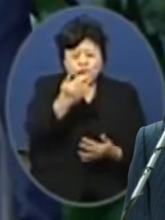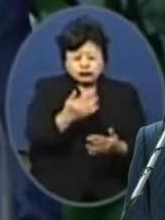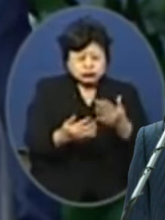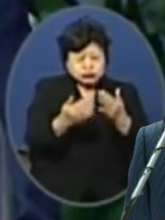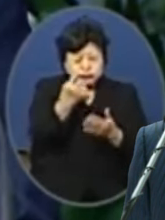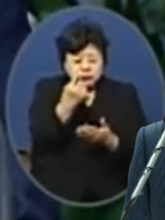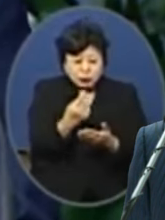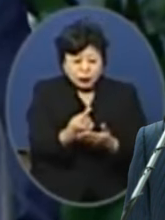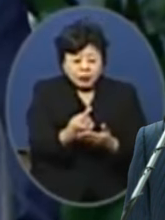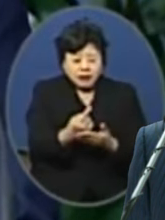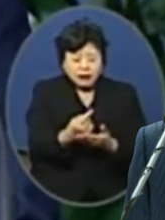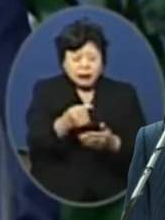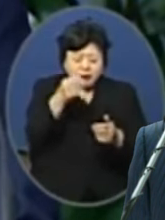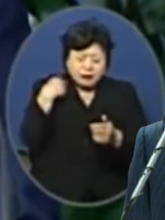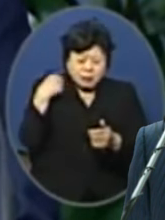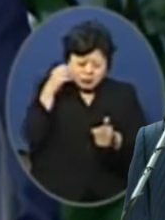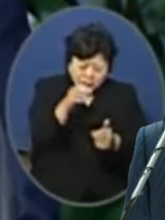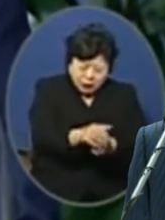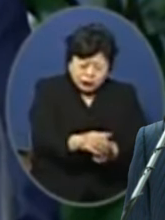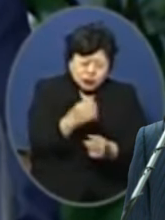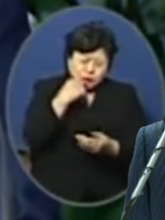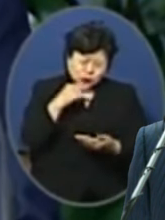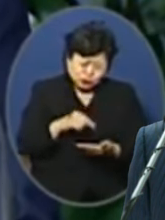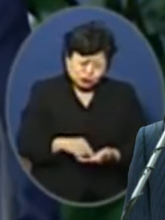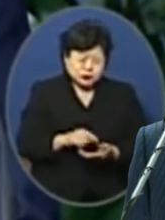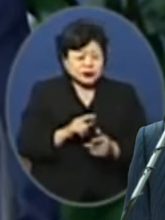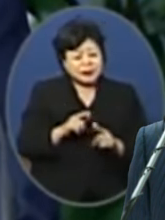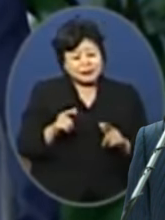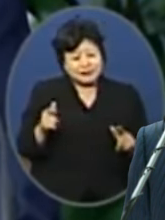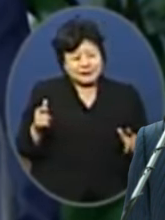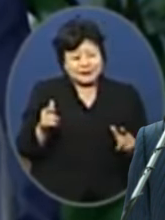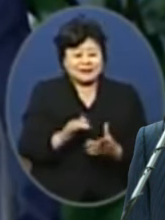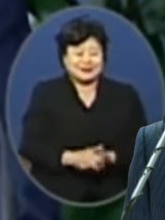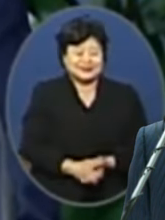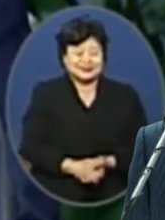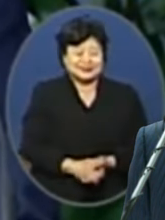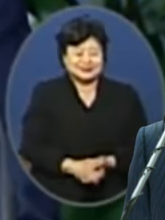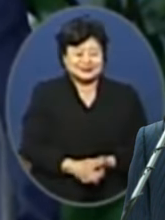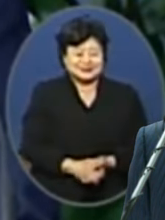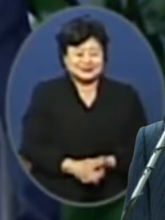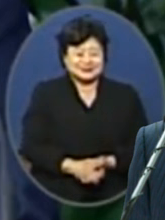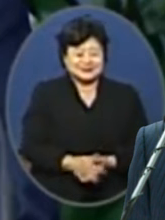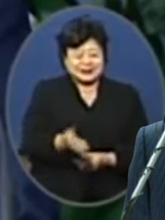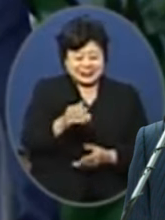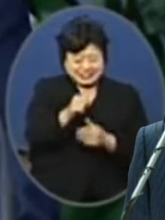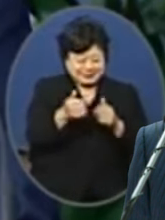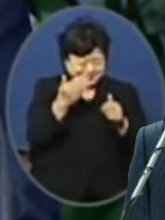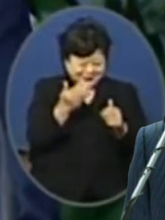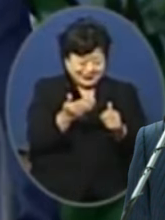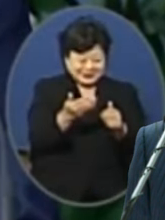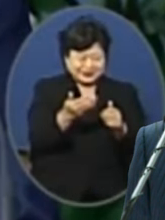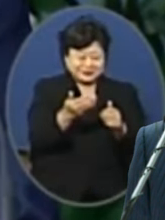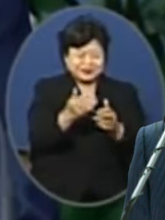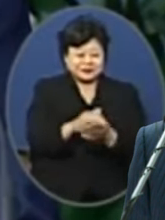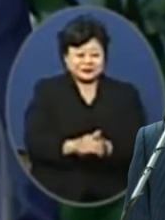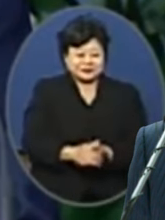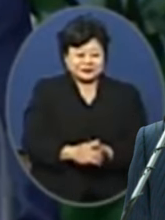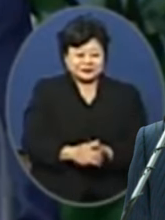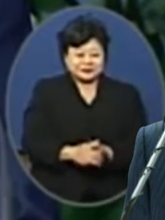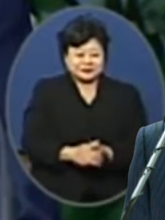타오르는데 내가 맡긴다는 것은 참 힘이 듭니다 그러나 하나님은